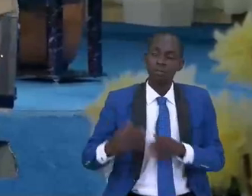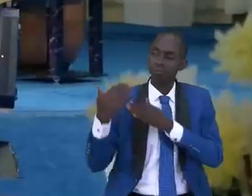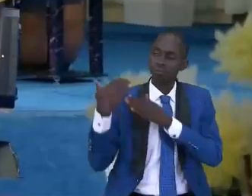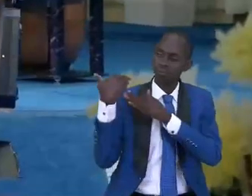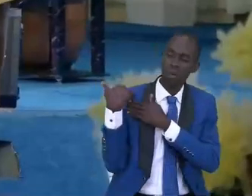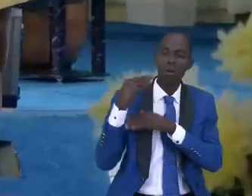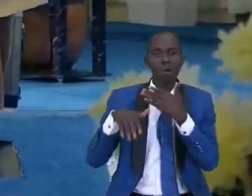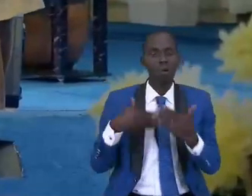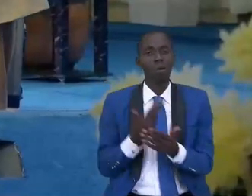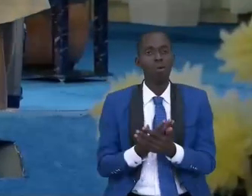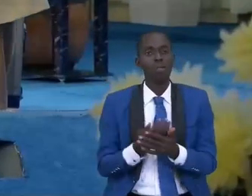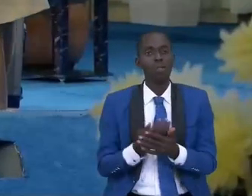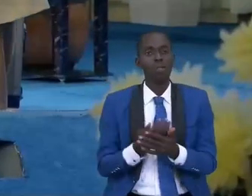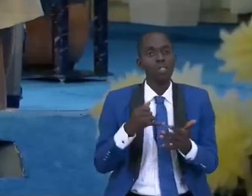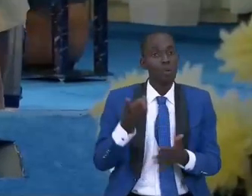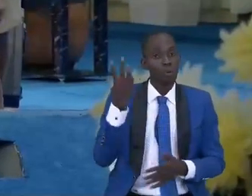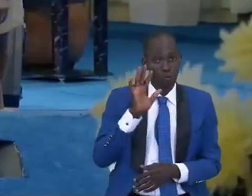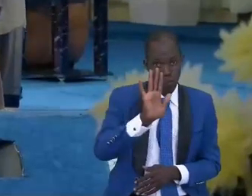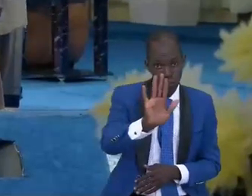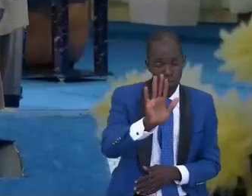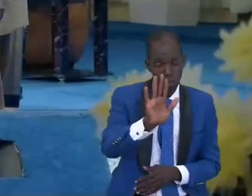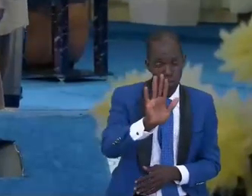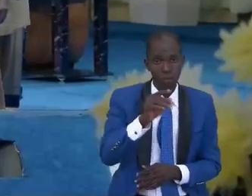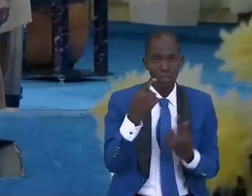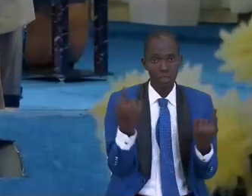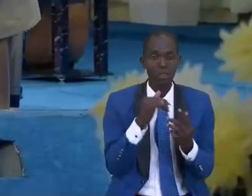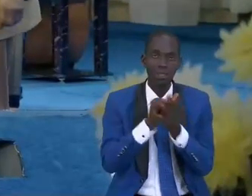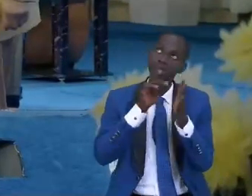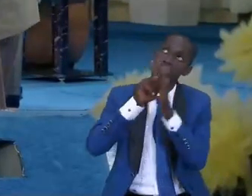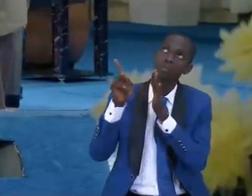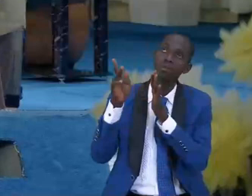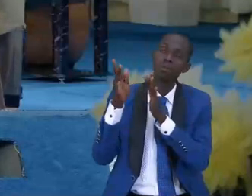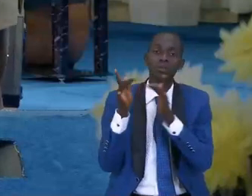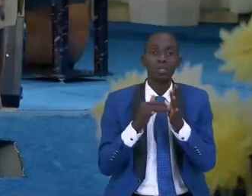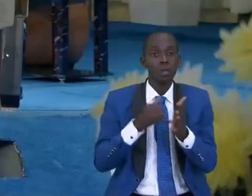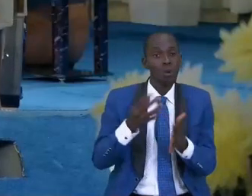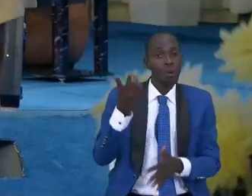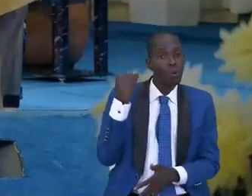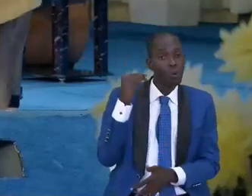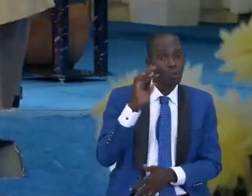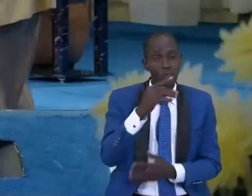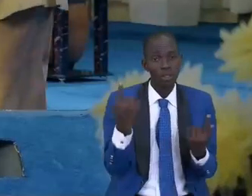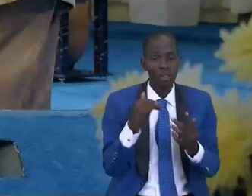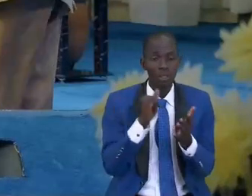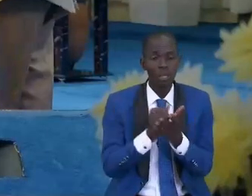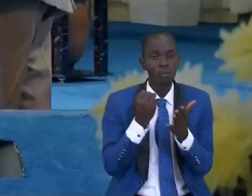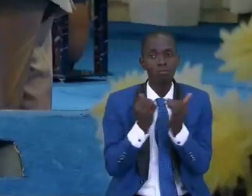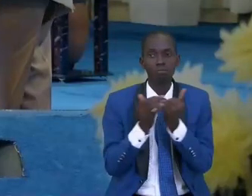a tout porté. Ce sont tes péchés qui l'ont tué, ce sont tes péchés qui l'ont